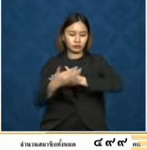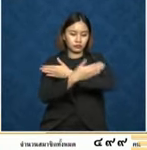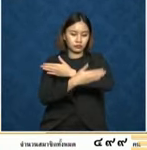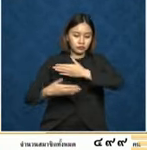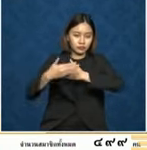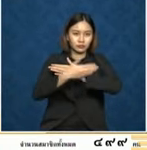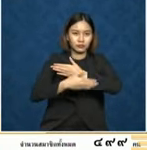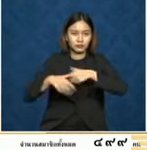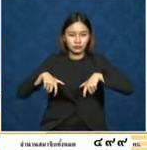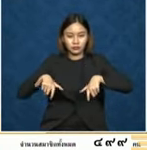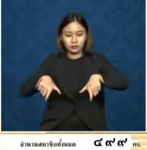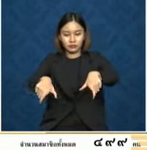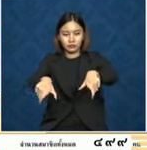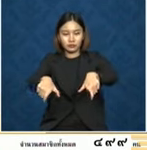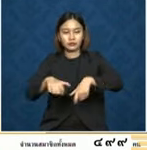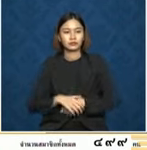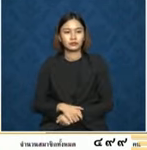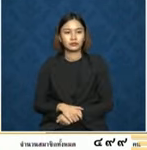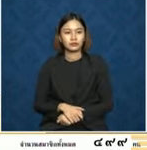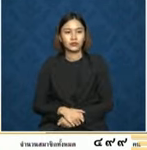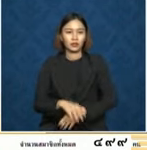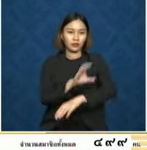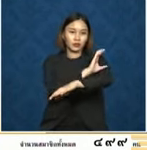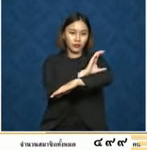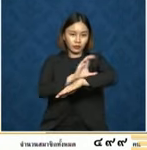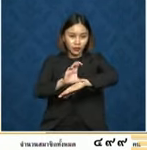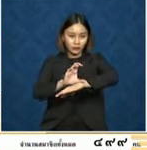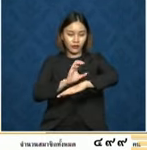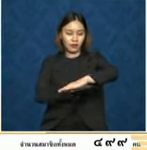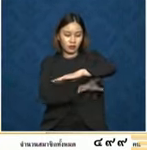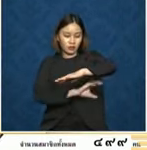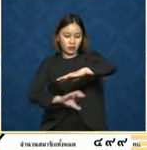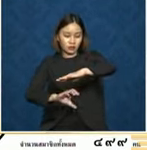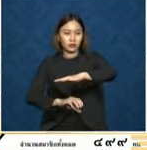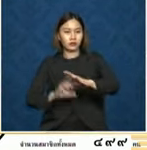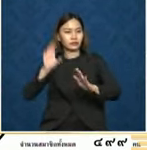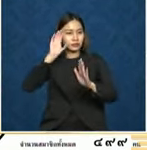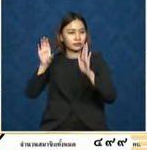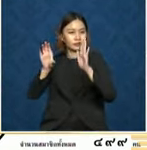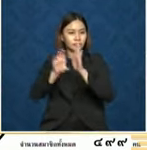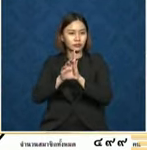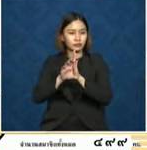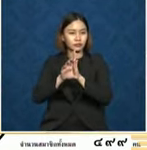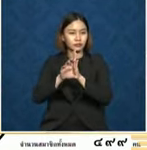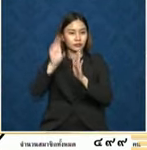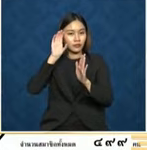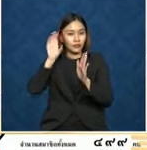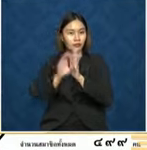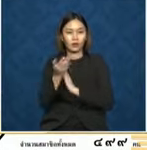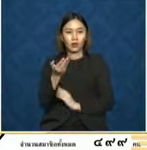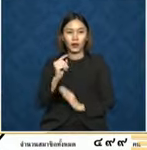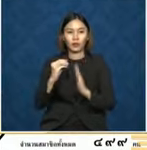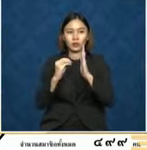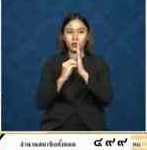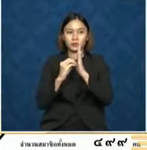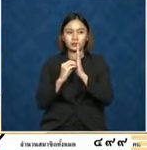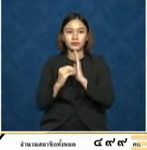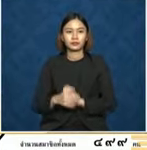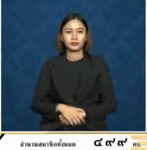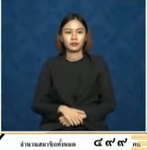ถไฟไฟฟ้ารถใต้ดินขอภาพเป็นภาพในกรุงเทพมหาน